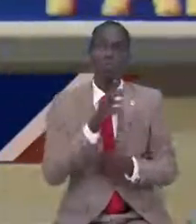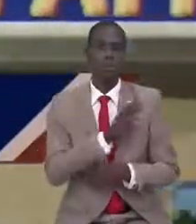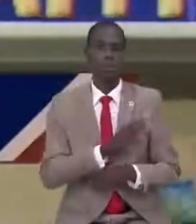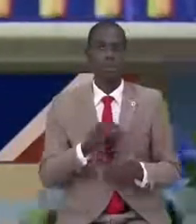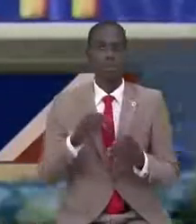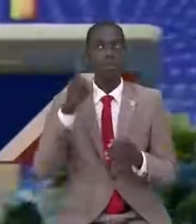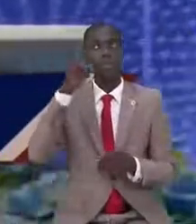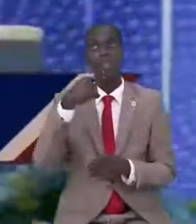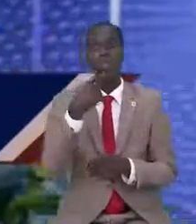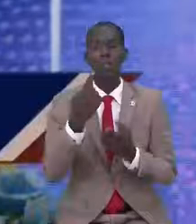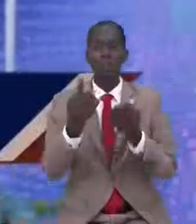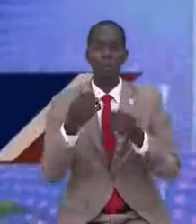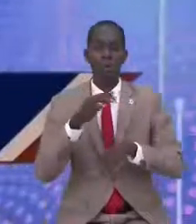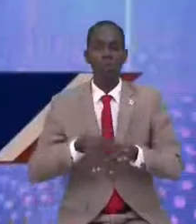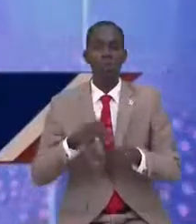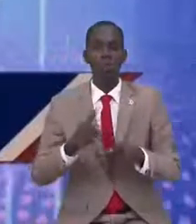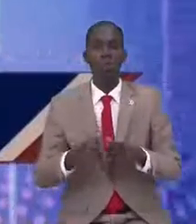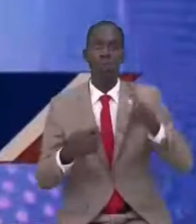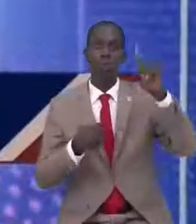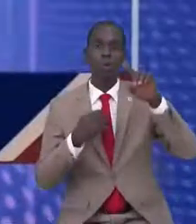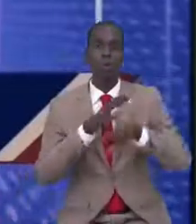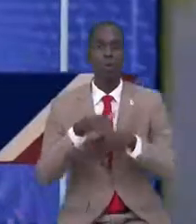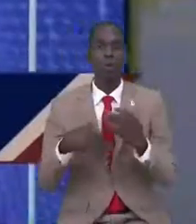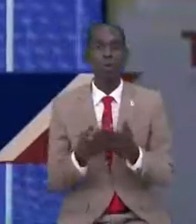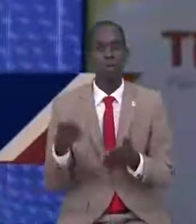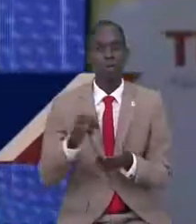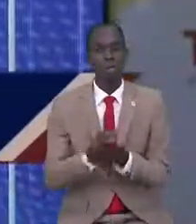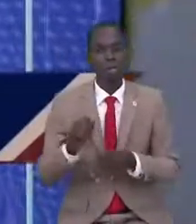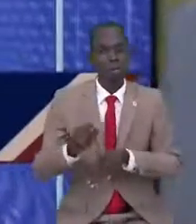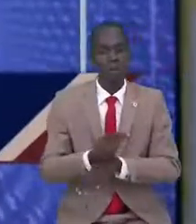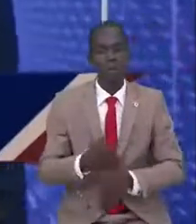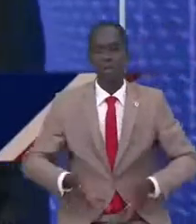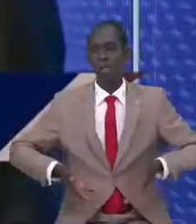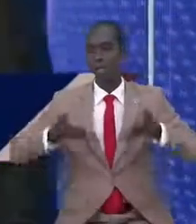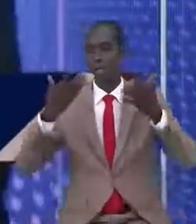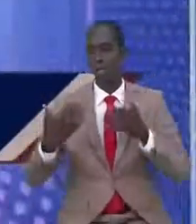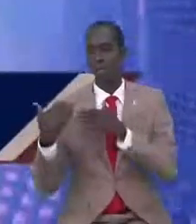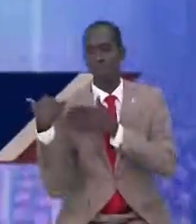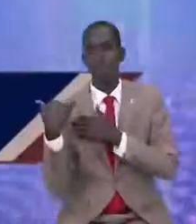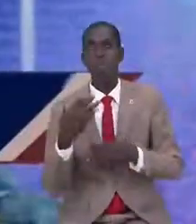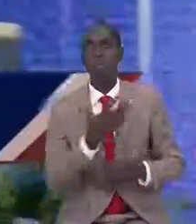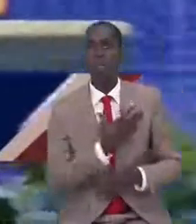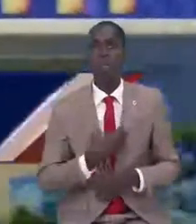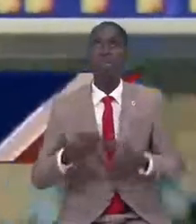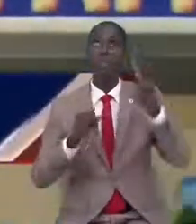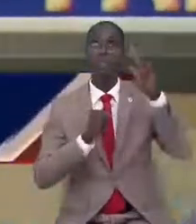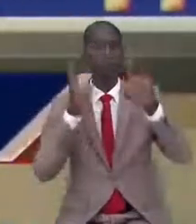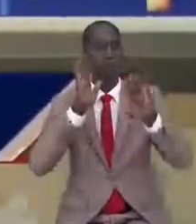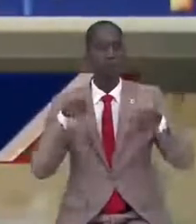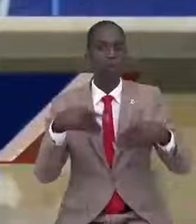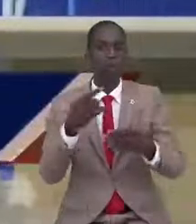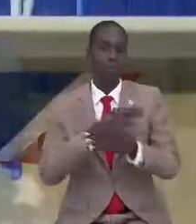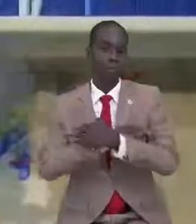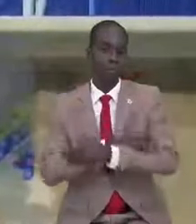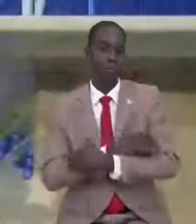dit « Venez à moi, vous tous qui êtes fatigués et chargés, et je vous donnerai du repos. » Il a dit